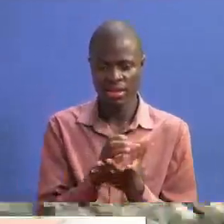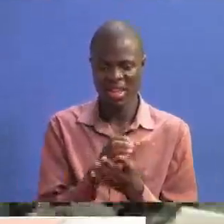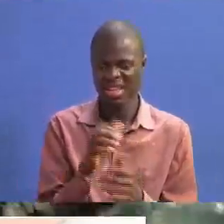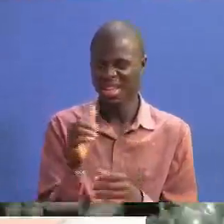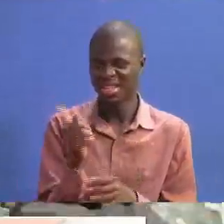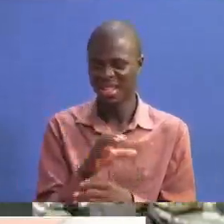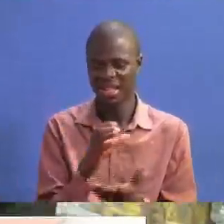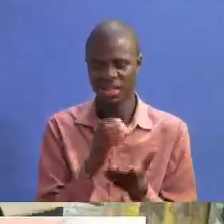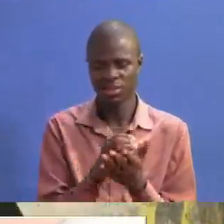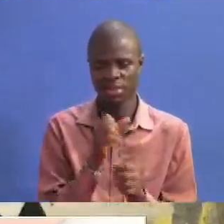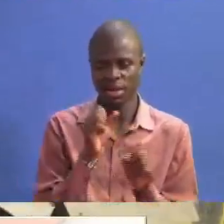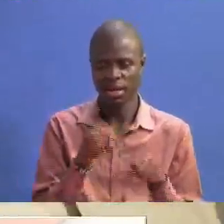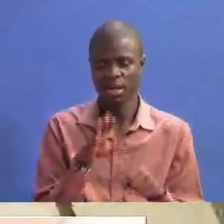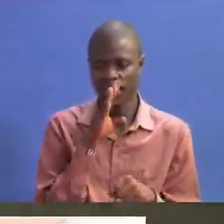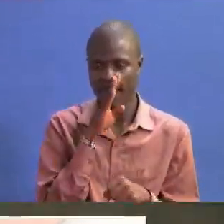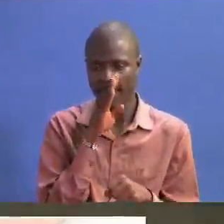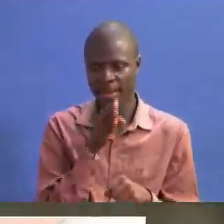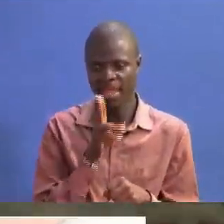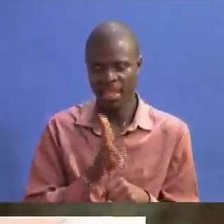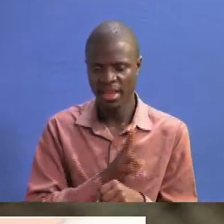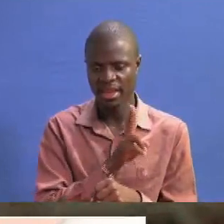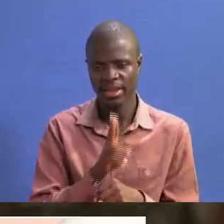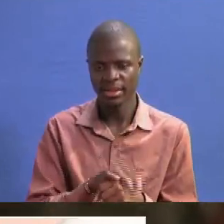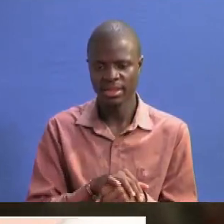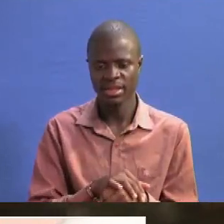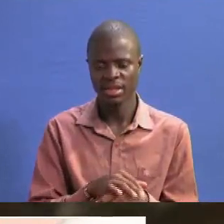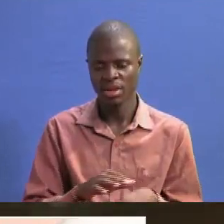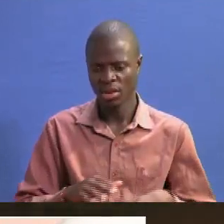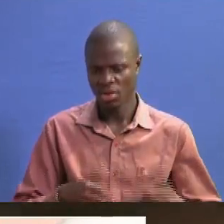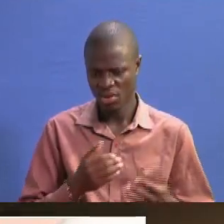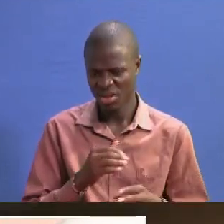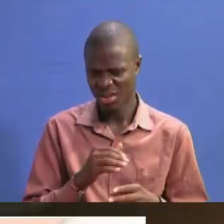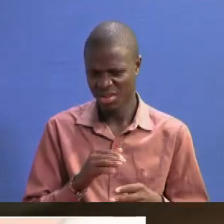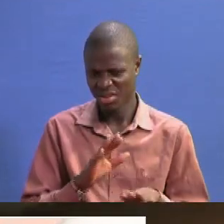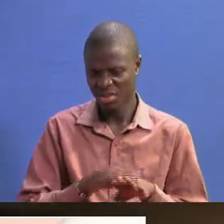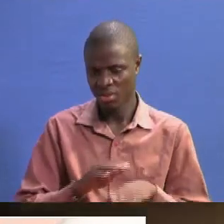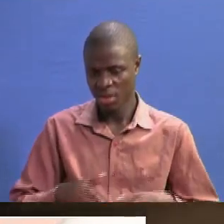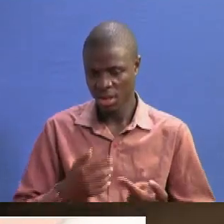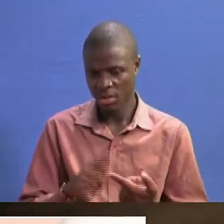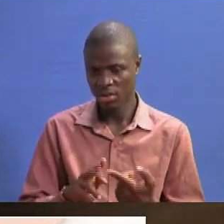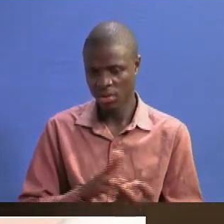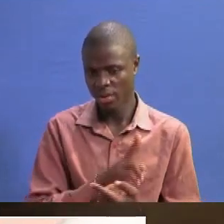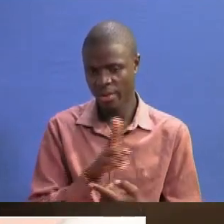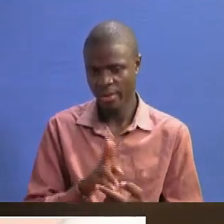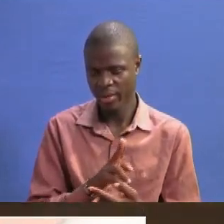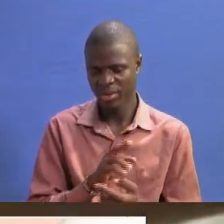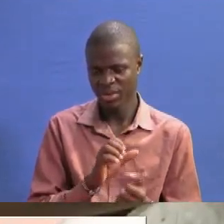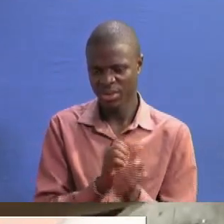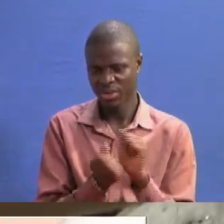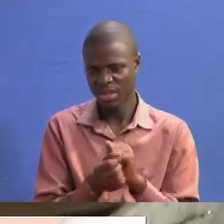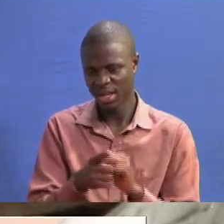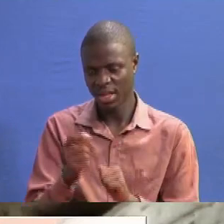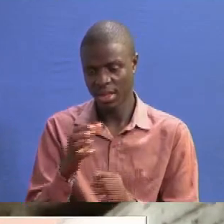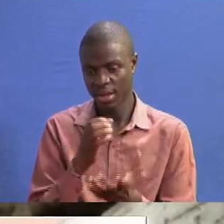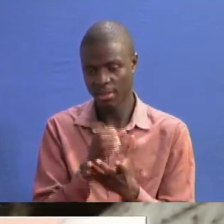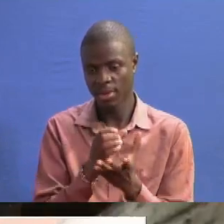kutumika. Baada ya kupata chupa hizo, mchakato wa hatua nne wa kuubadili muonekano wa chupa hizi huanzia hapa, ambapo